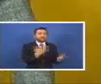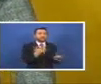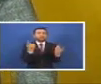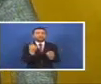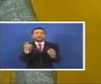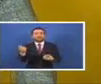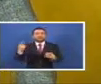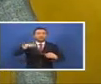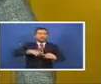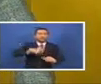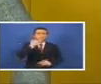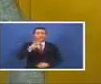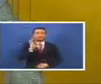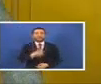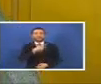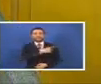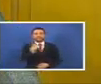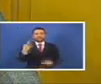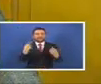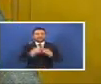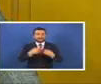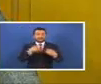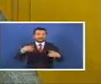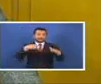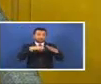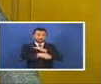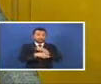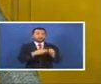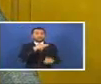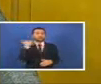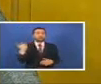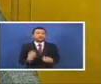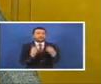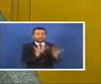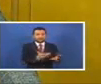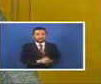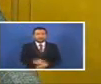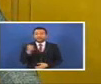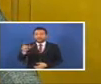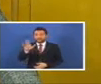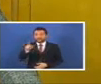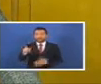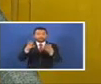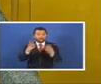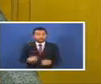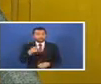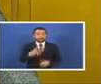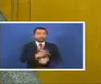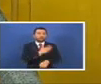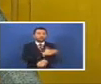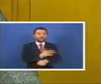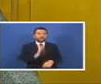bir dahillerinin bulunmadıkları bir savaşta kurban veriyorsunuz ama olan bu